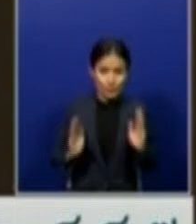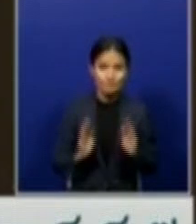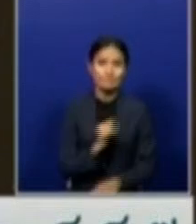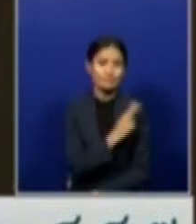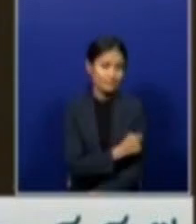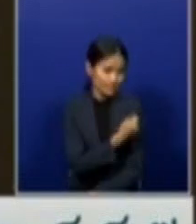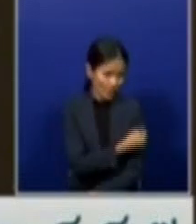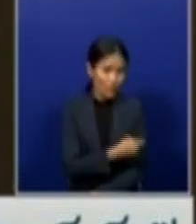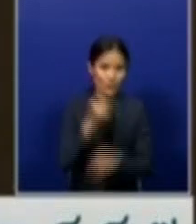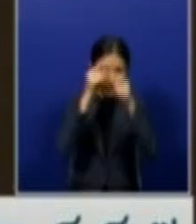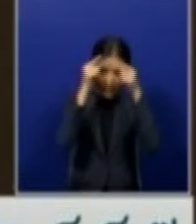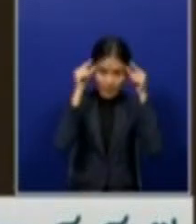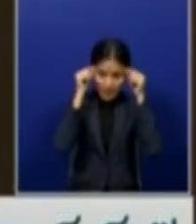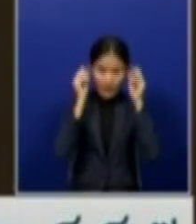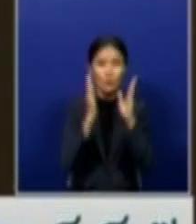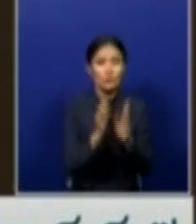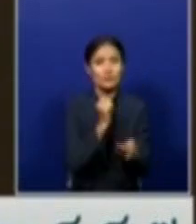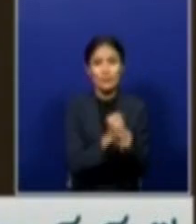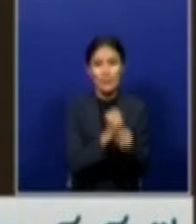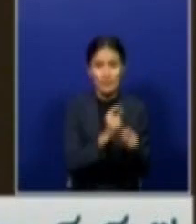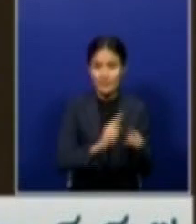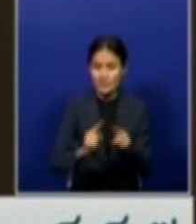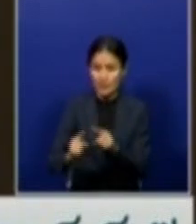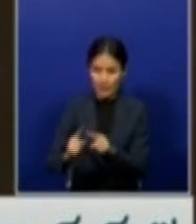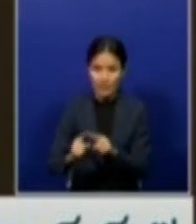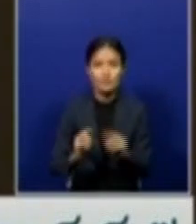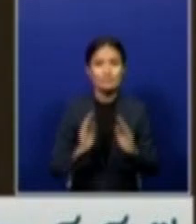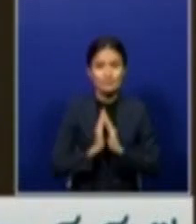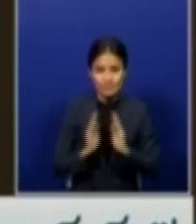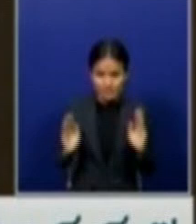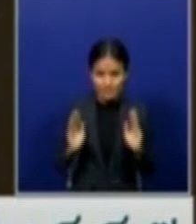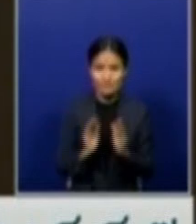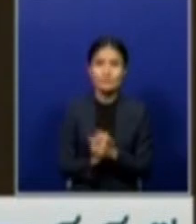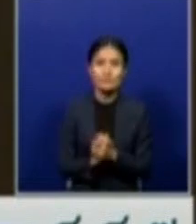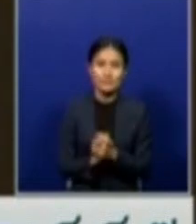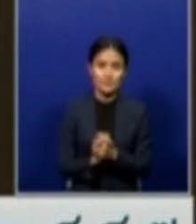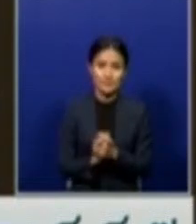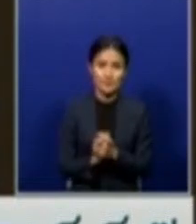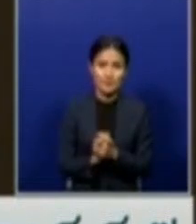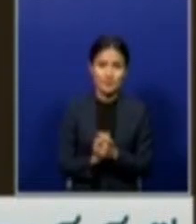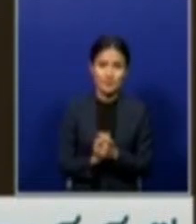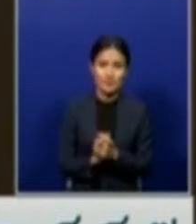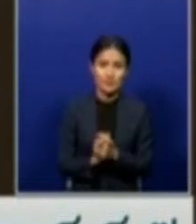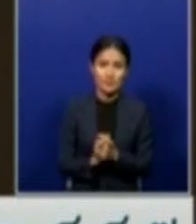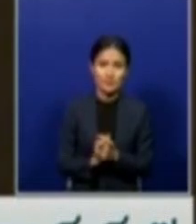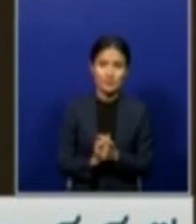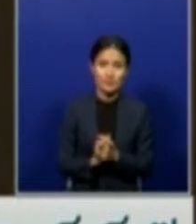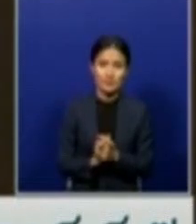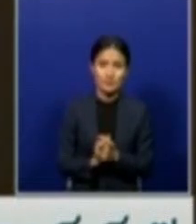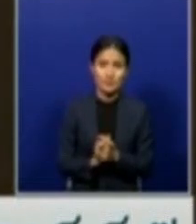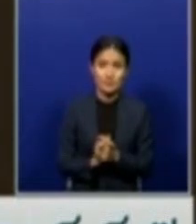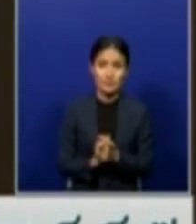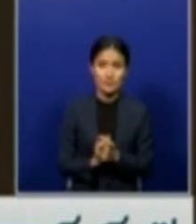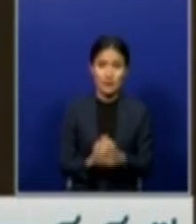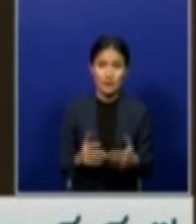การแพทย์นะครับทางสาธารณสุขขณะเดียวกันก็ต้องขอขอบคุณท่านผู้ดูแลทางด้านของ